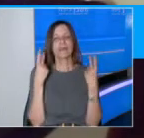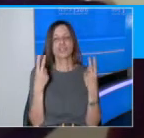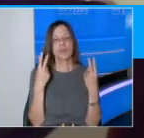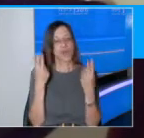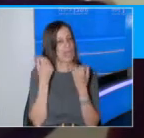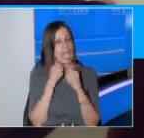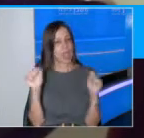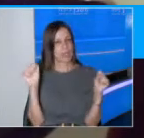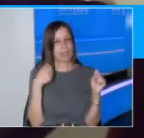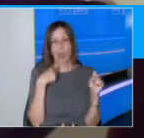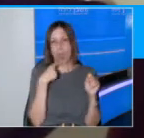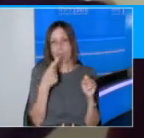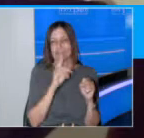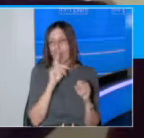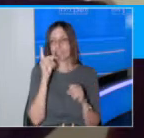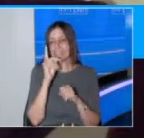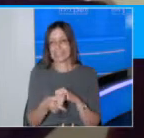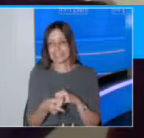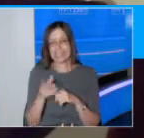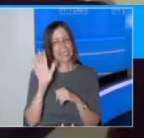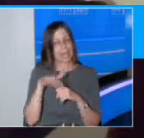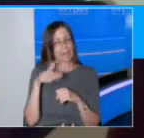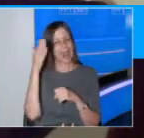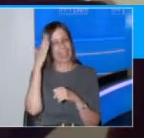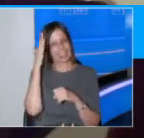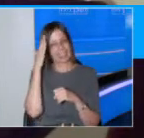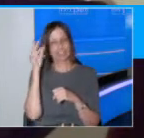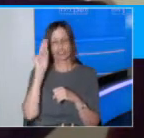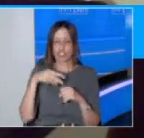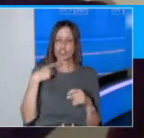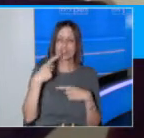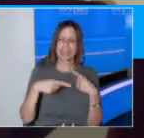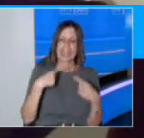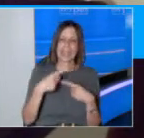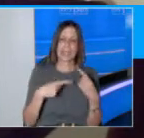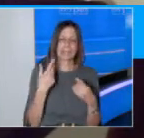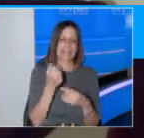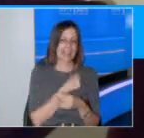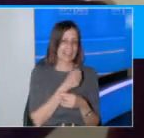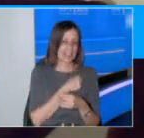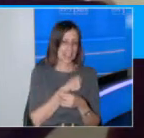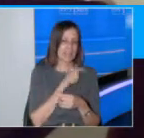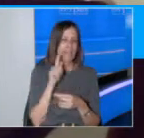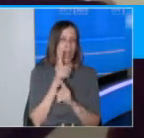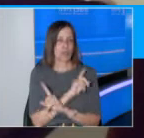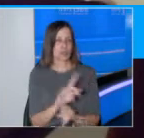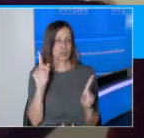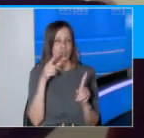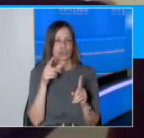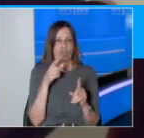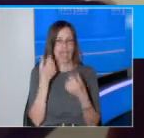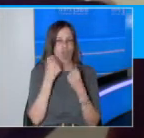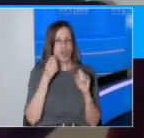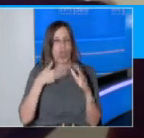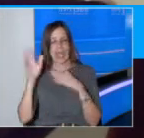חילוניות. עכשיו, אני לא אומר שלא צריך גם להכיר שיש מנהגים דתיים כמובן ביום כיפור, אבל האבסורד הזה שחילוני הולך